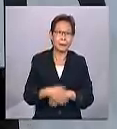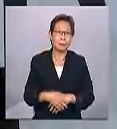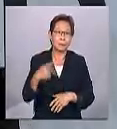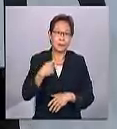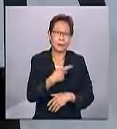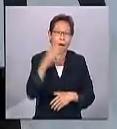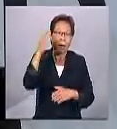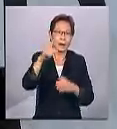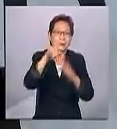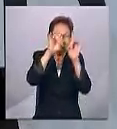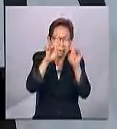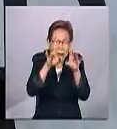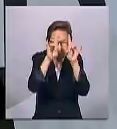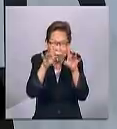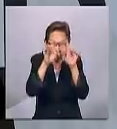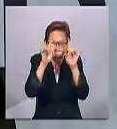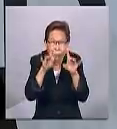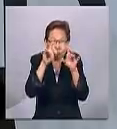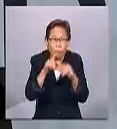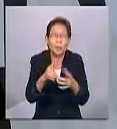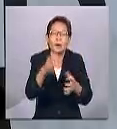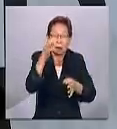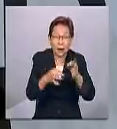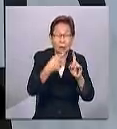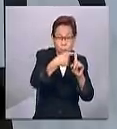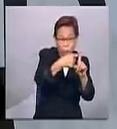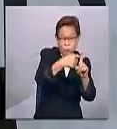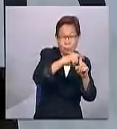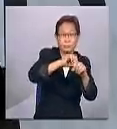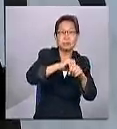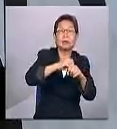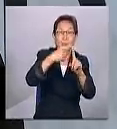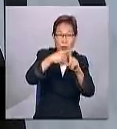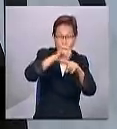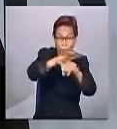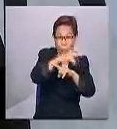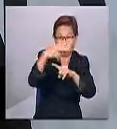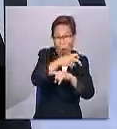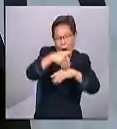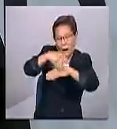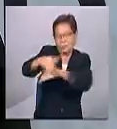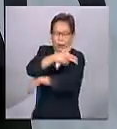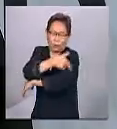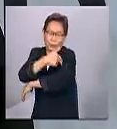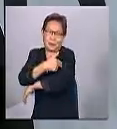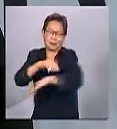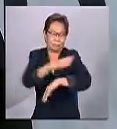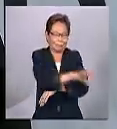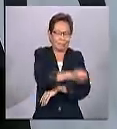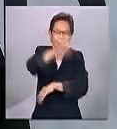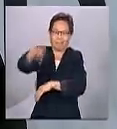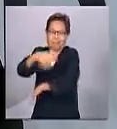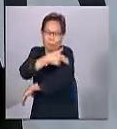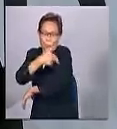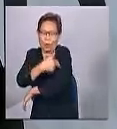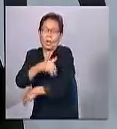buatkan swab dan pemeriksaan, dan kalau positif akan hantar ke hospital, diasingkan ke hospital. Dan itulah tindakan kita lah untuk mereka